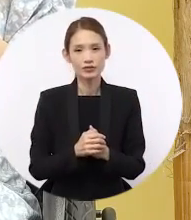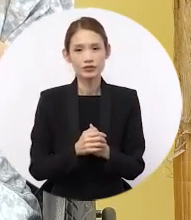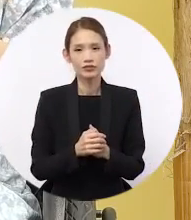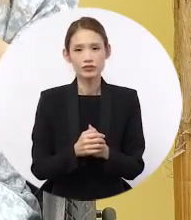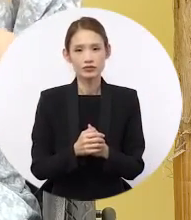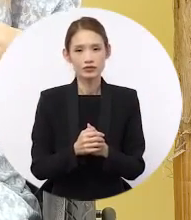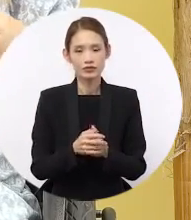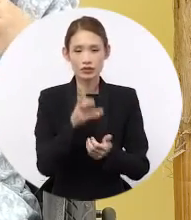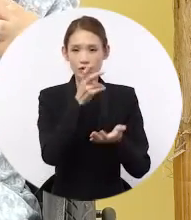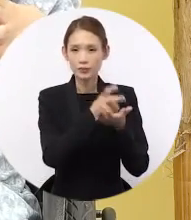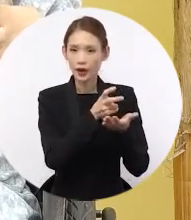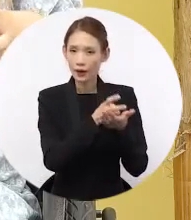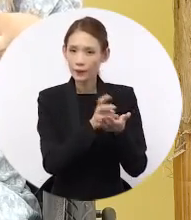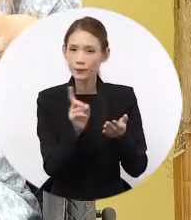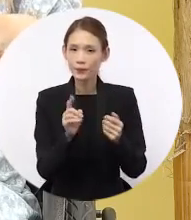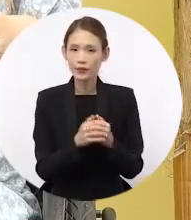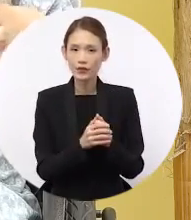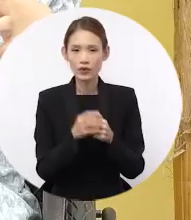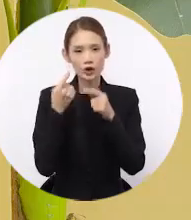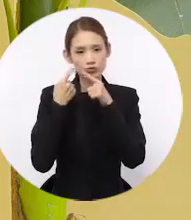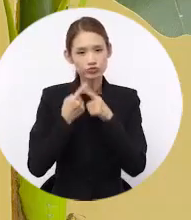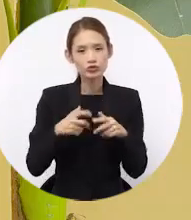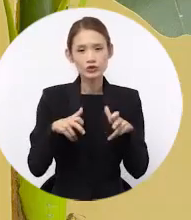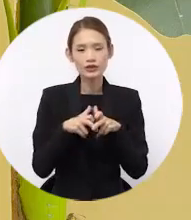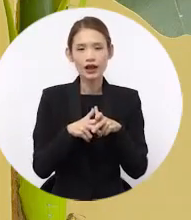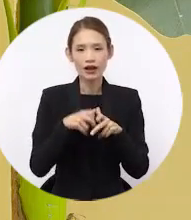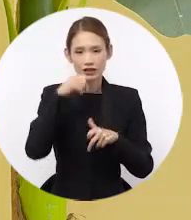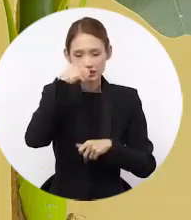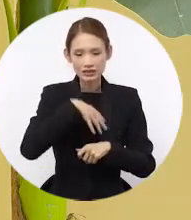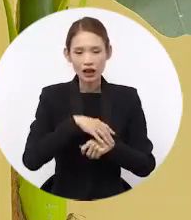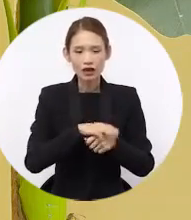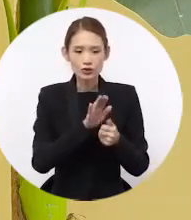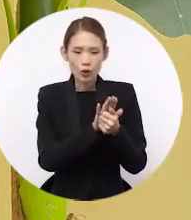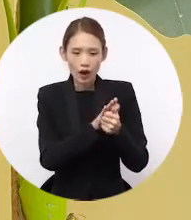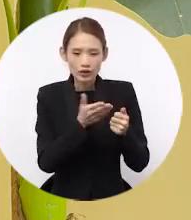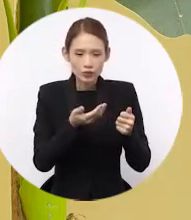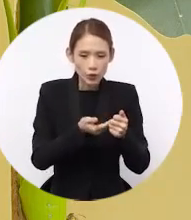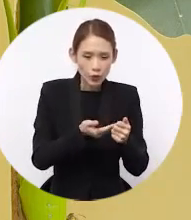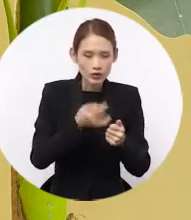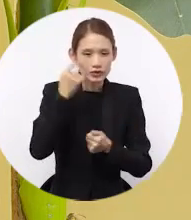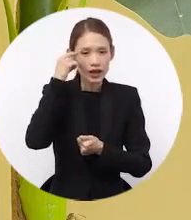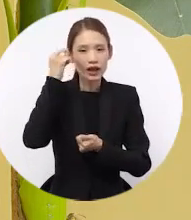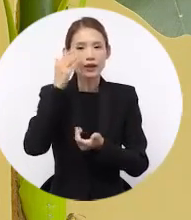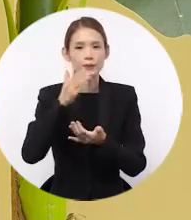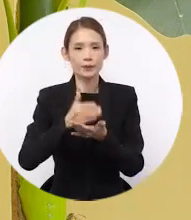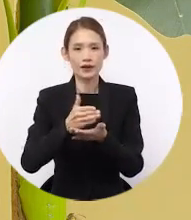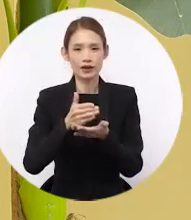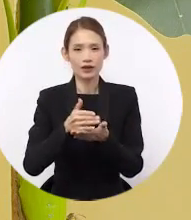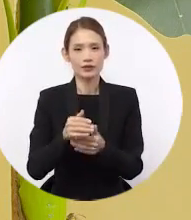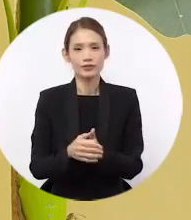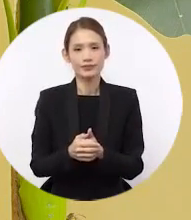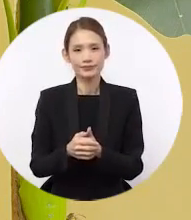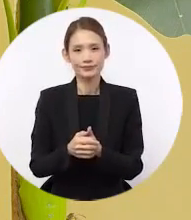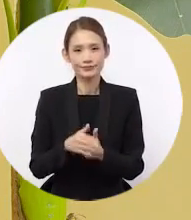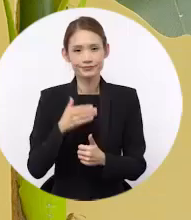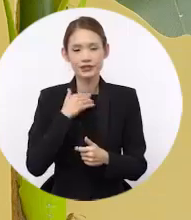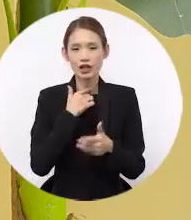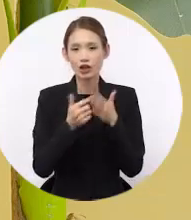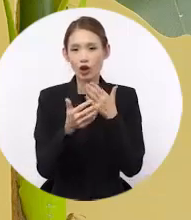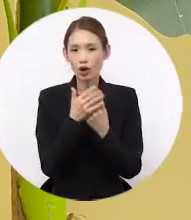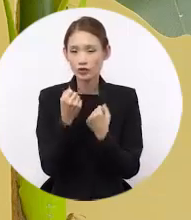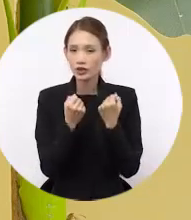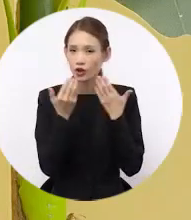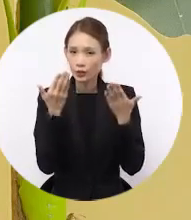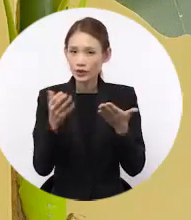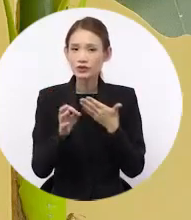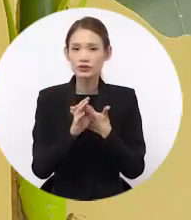생각을 하고요. 사실 근데 이 제도 자체가 무조건 장애인을 수동적으로 만드는 제도다라고는 사실 볼 수 없을 것 같아요.